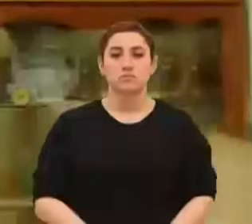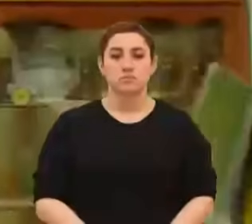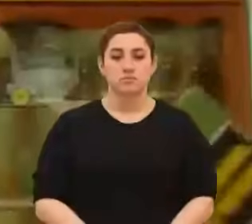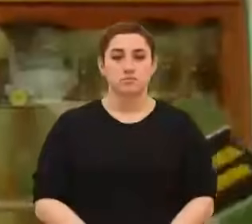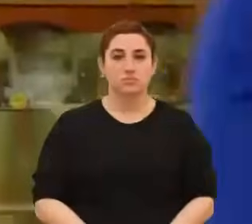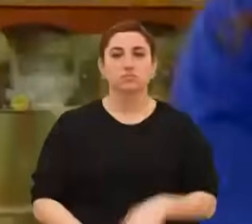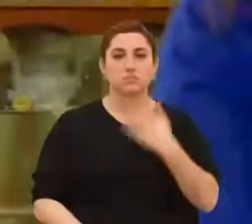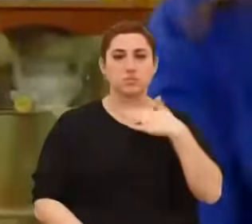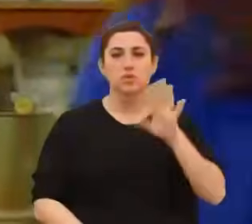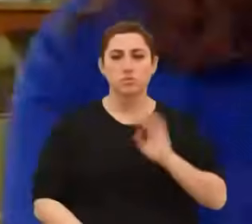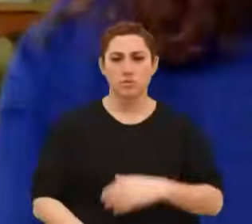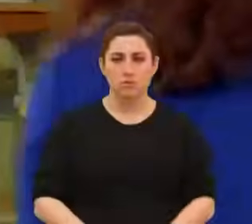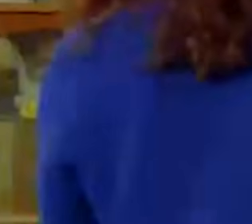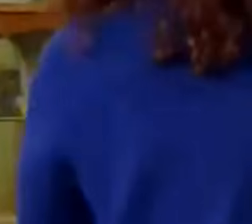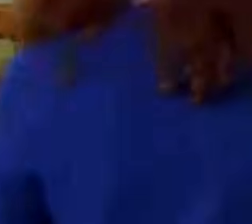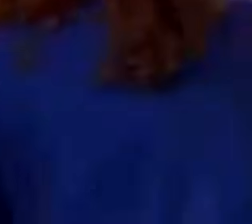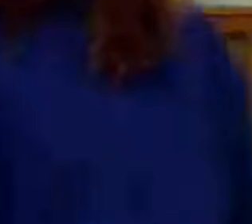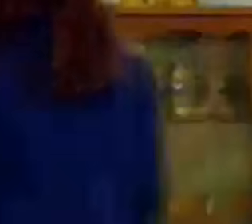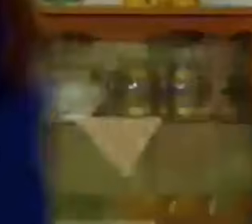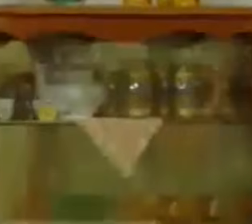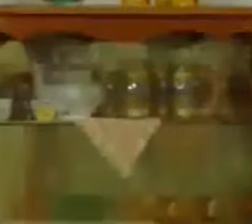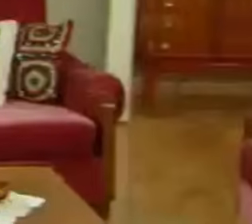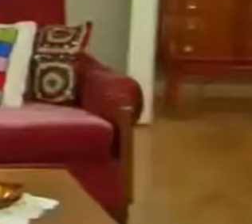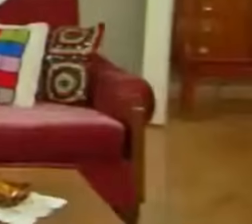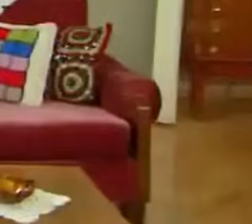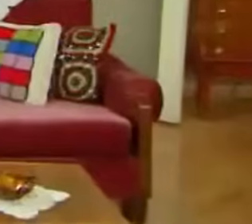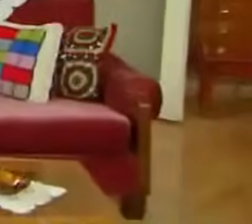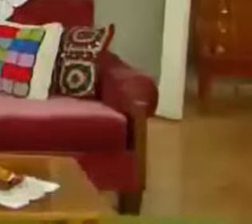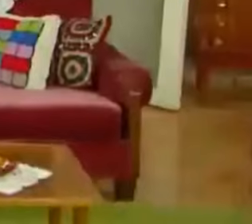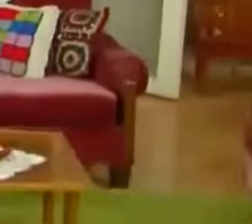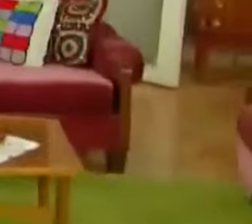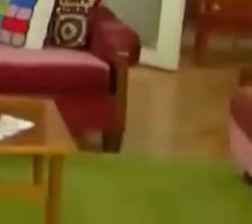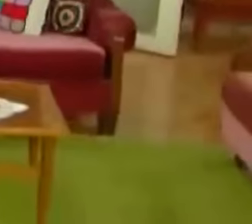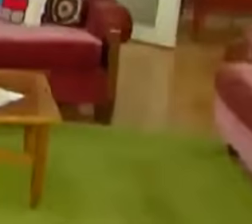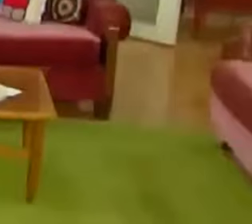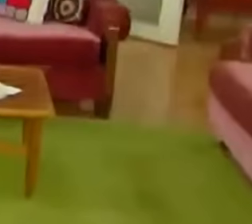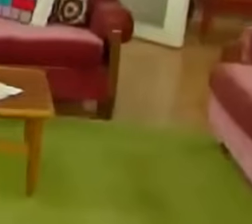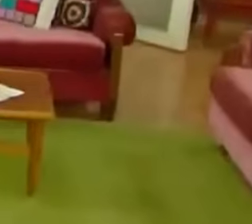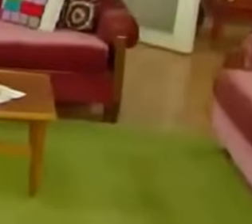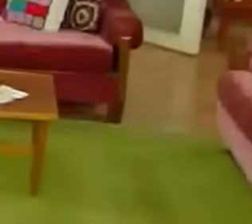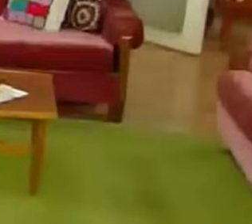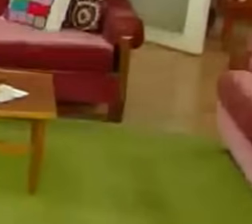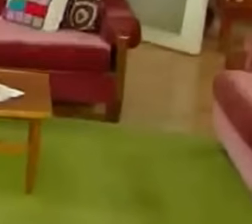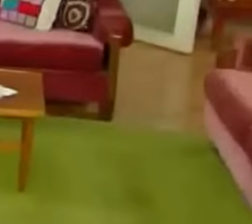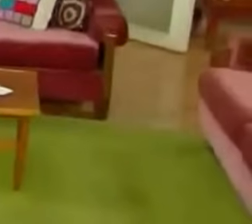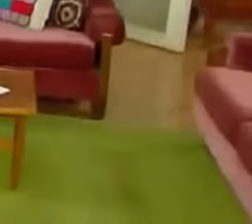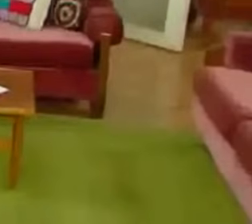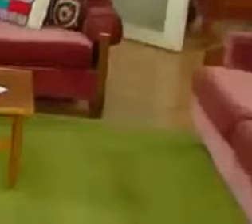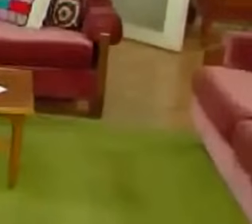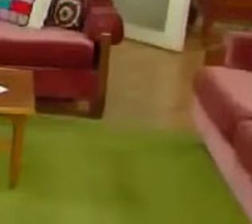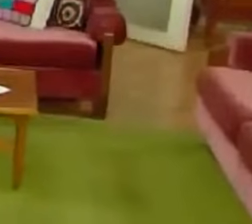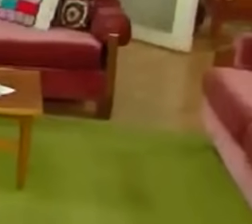Nazlı kitapları toplayıp masaya yöneldi. Rukiye kaygıyla arasından bakıp elini bağrına koydu.